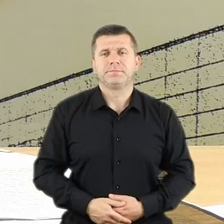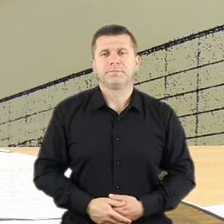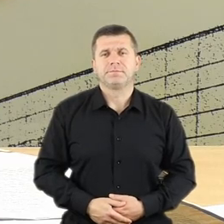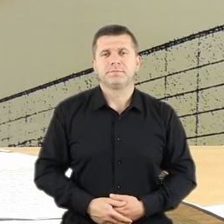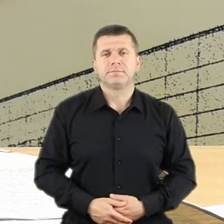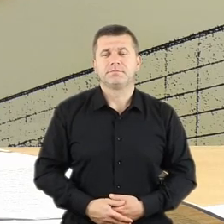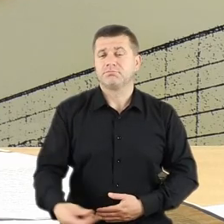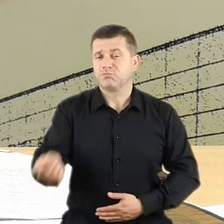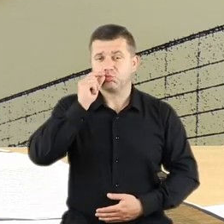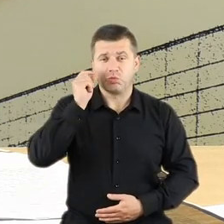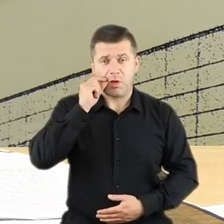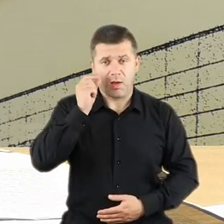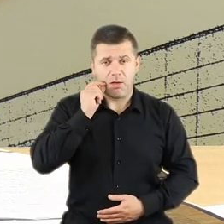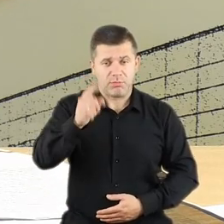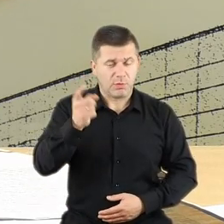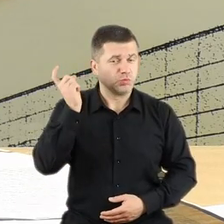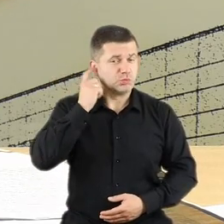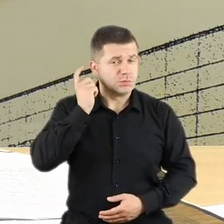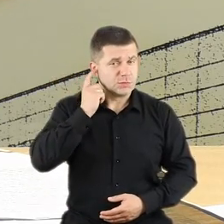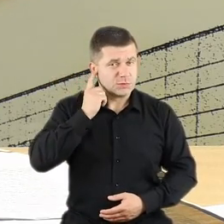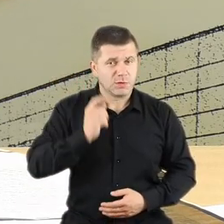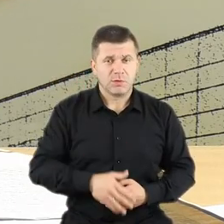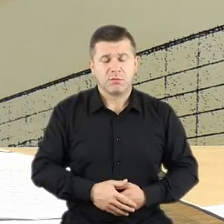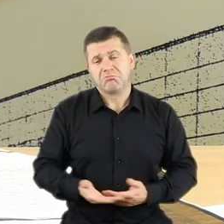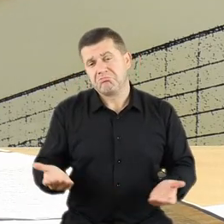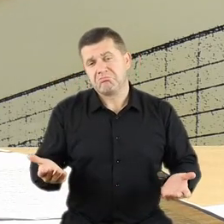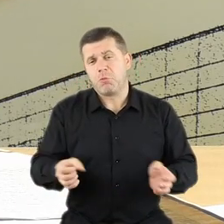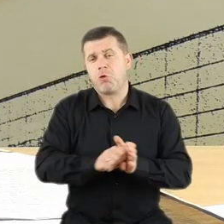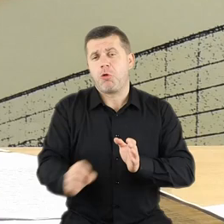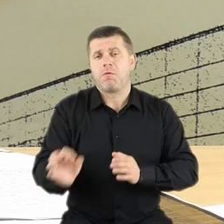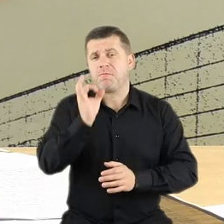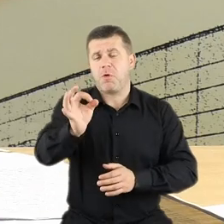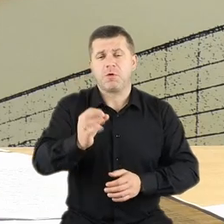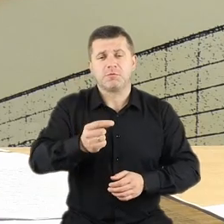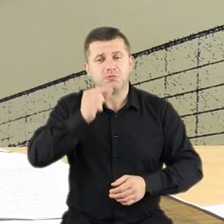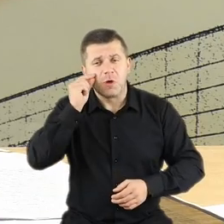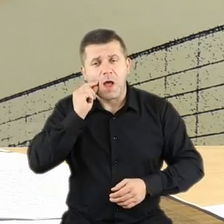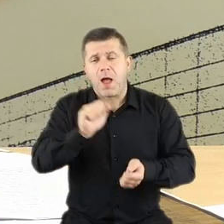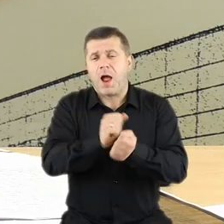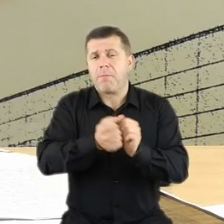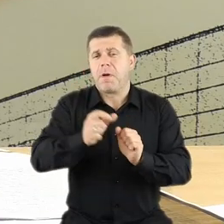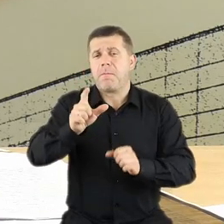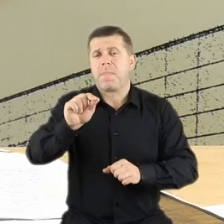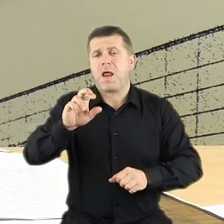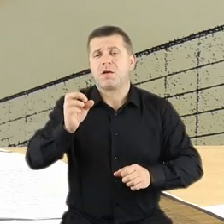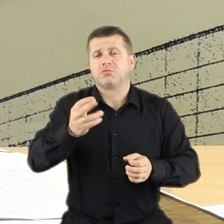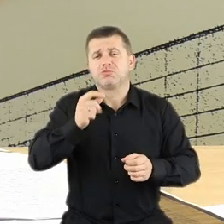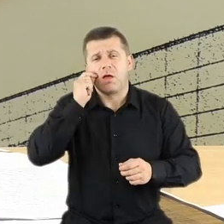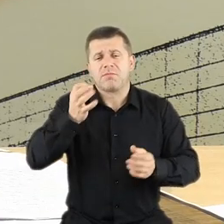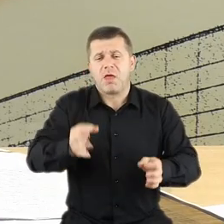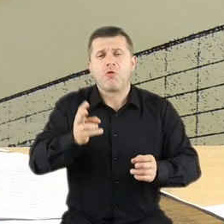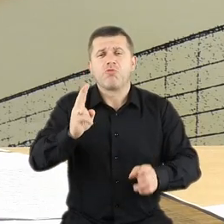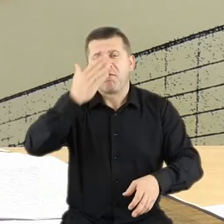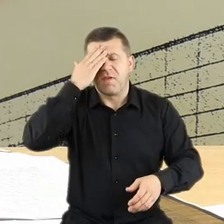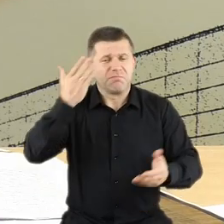a dziadek zły są może What swoje rzadka może pradziadkach to 100 teraz może